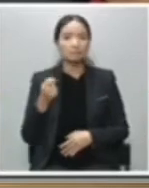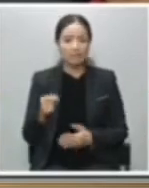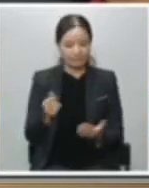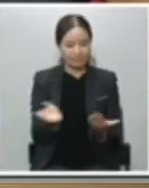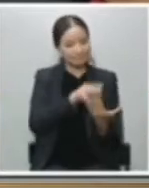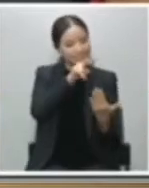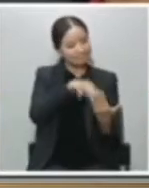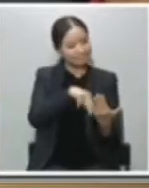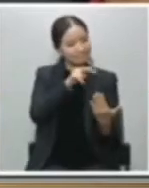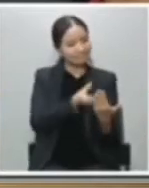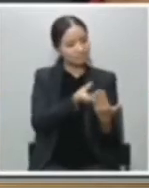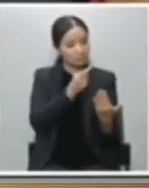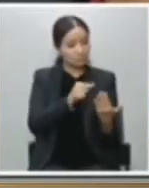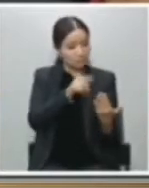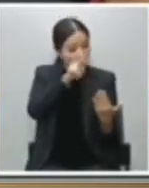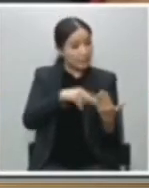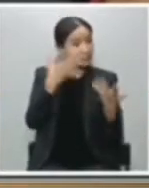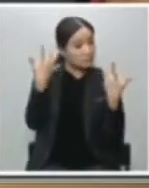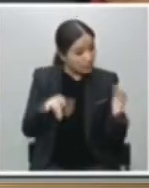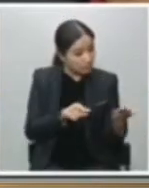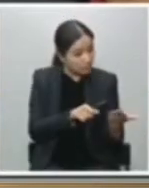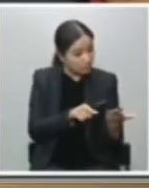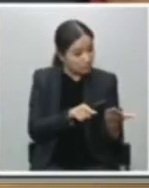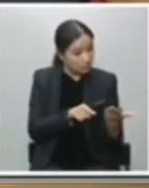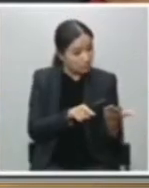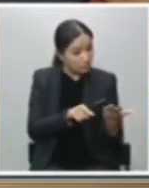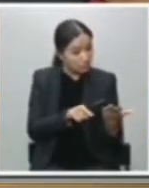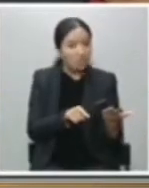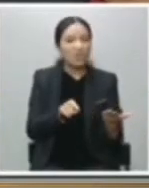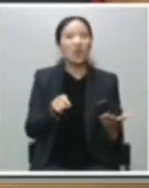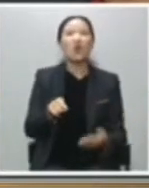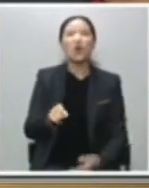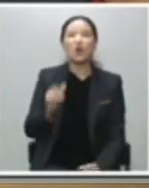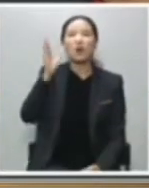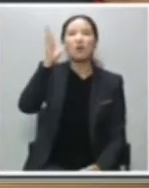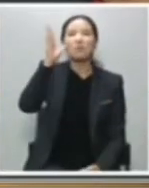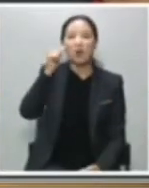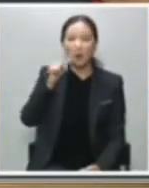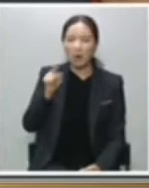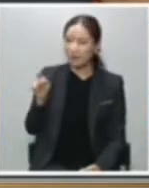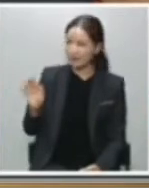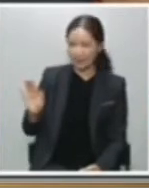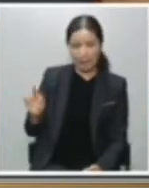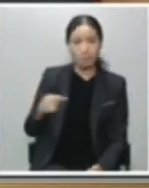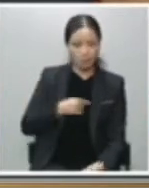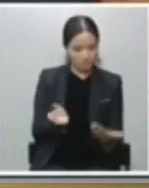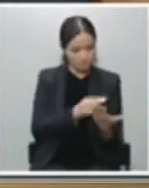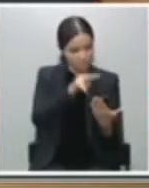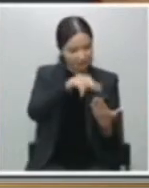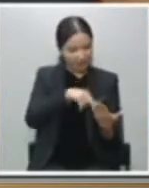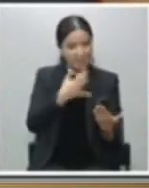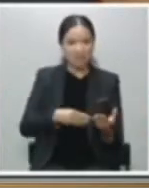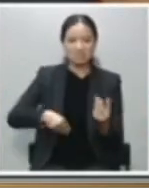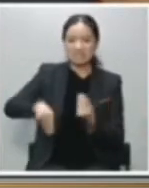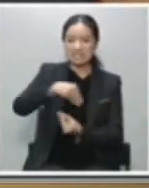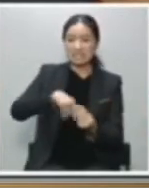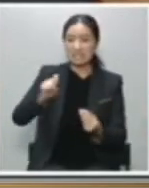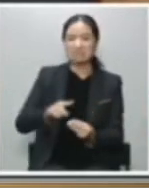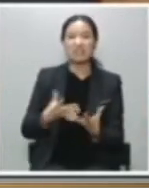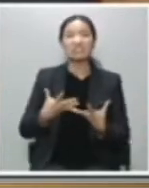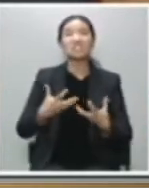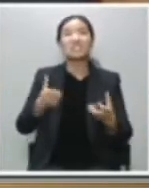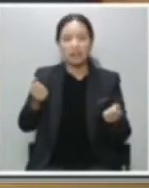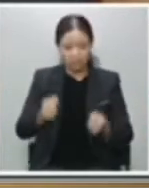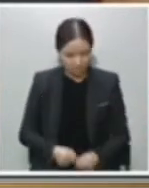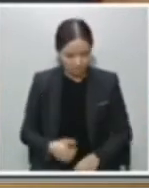านพอมันอ่านเสร็จเขาจะได้ดึงพ่อหย่าเด้อผมไปอ่านวิทยานิพนธ์แล้วเนี่ยเศรษฐกิจมันพัง